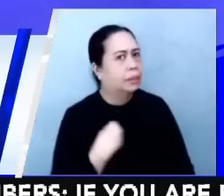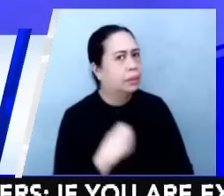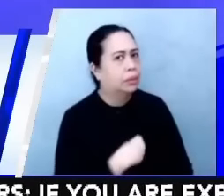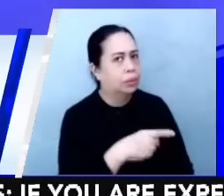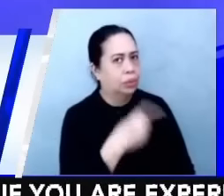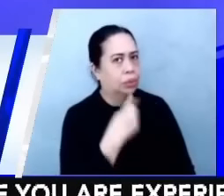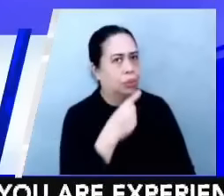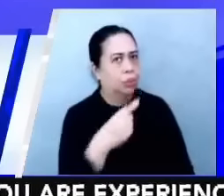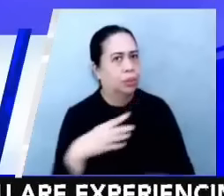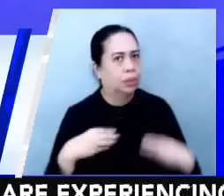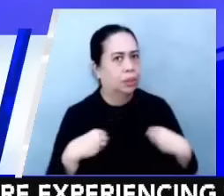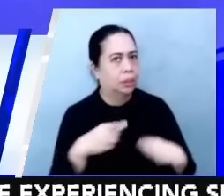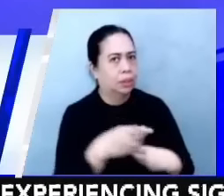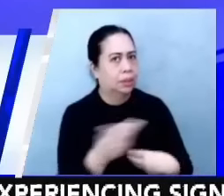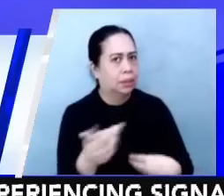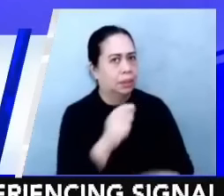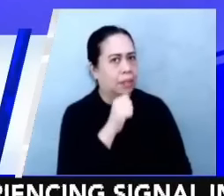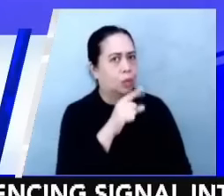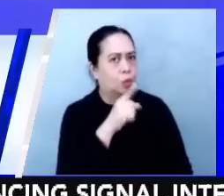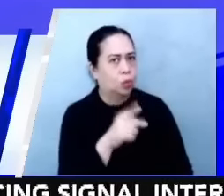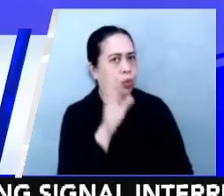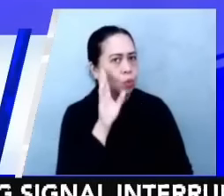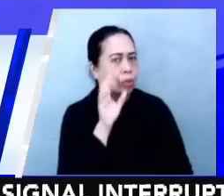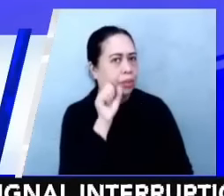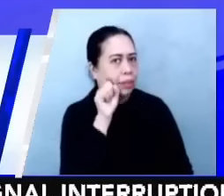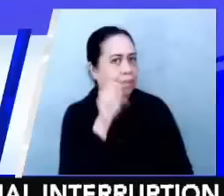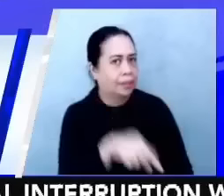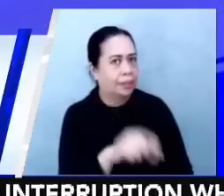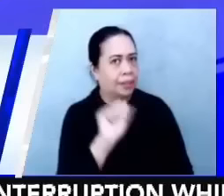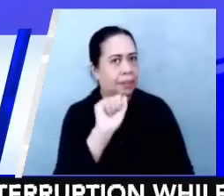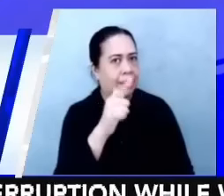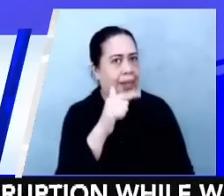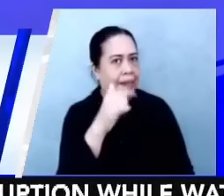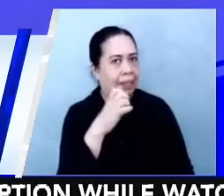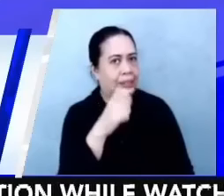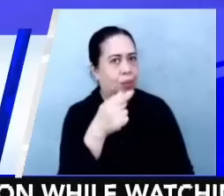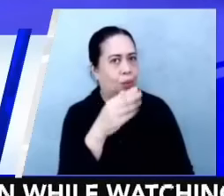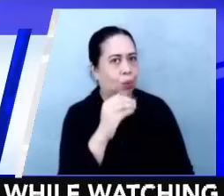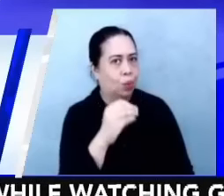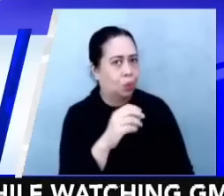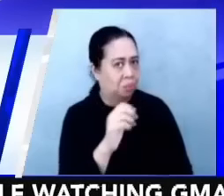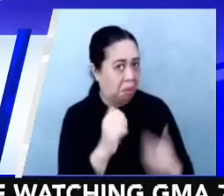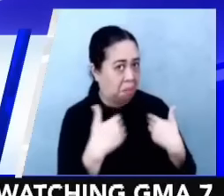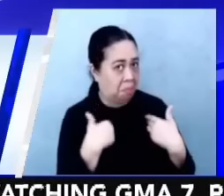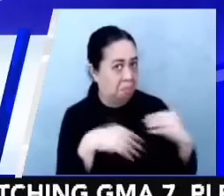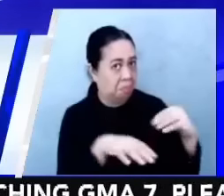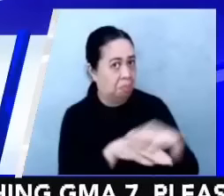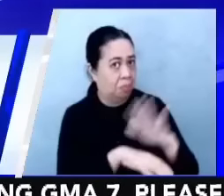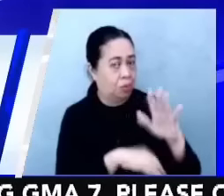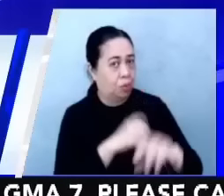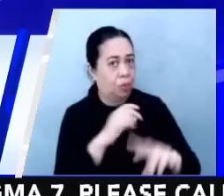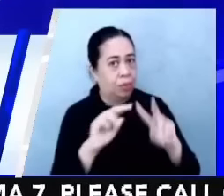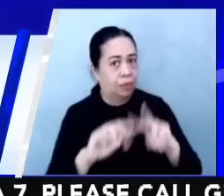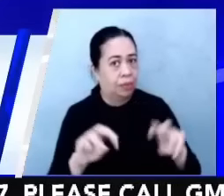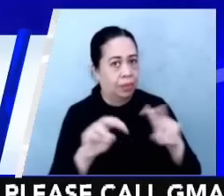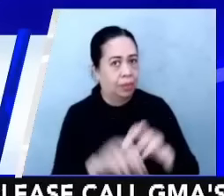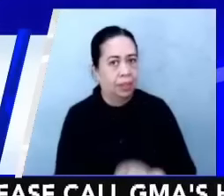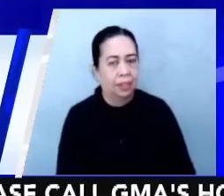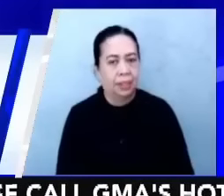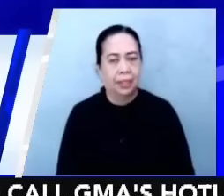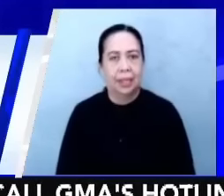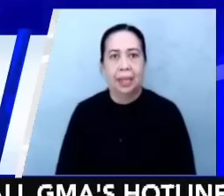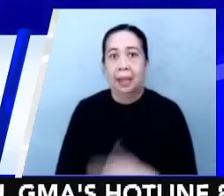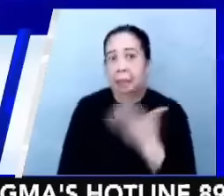na hindi sila totoong magkapatid ni Alice gu Yes may implikasyon ba to sa inyong imbestigasyon well importante